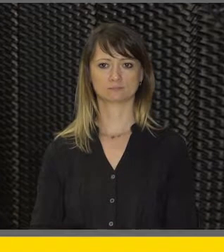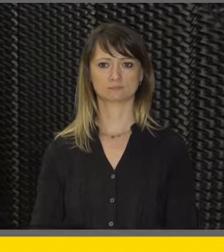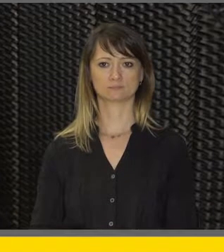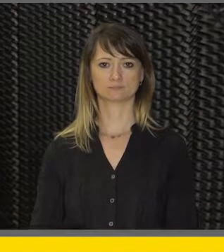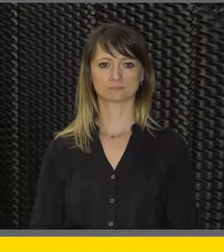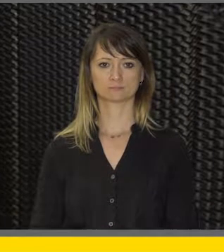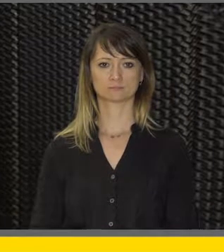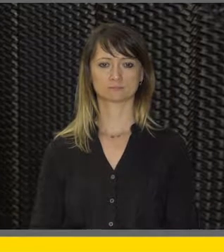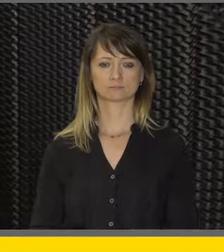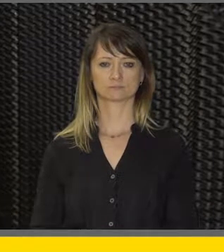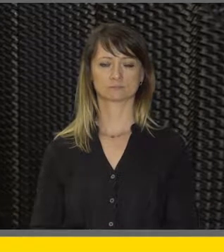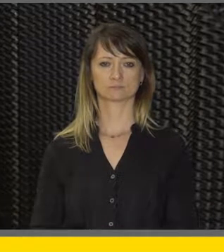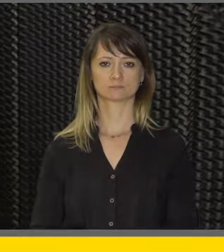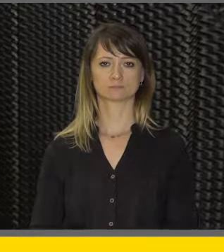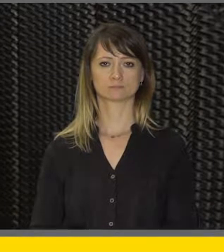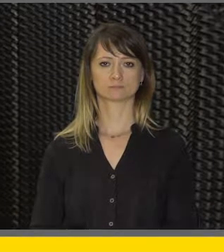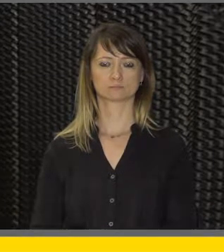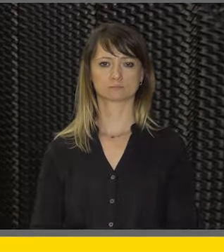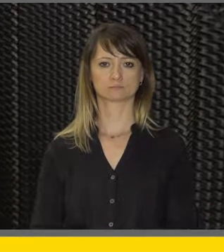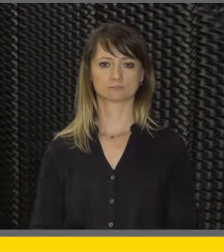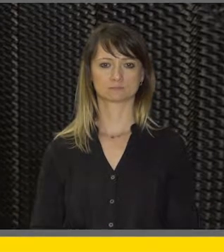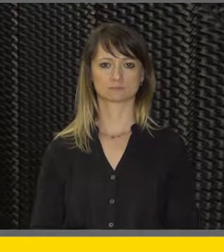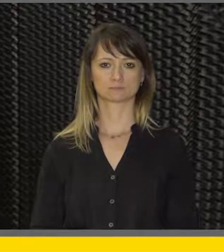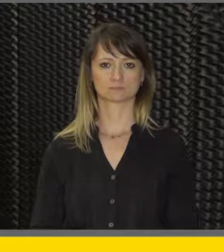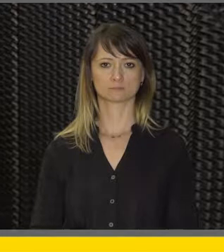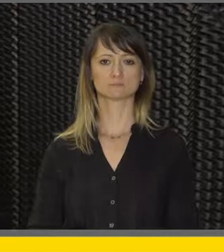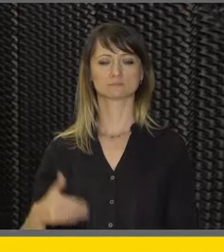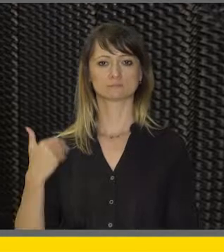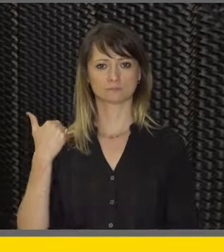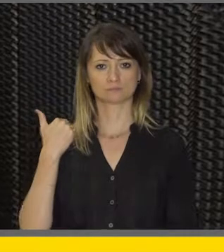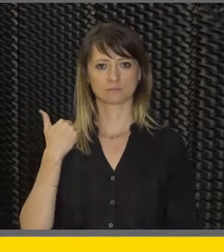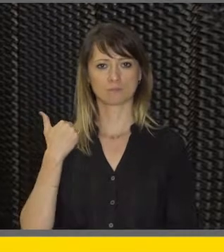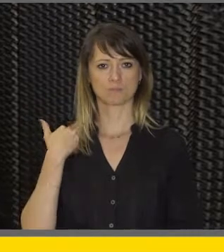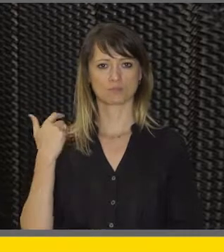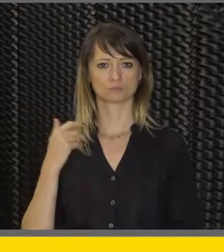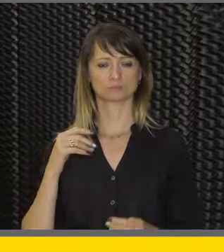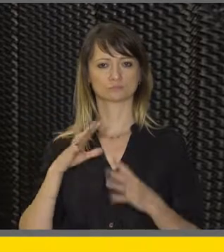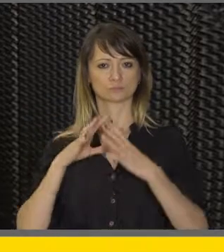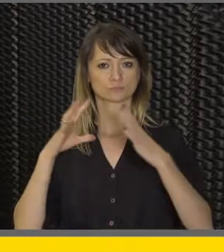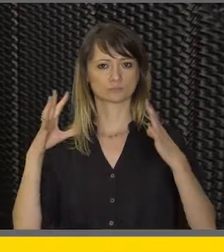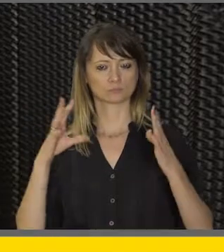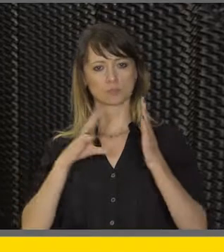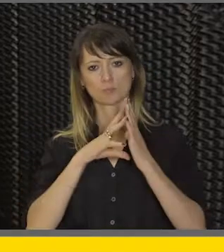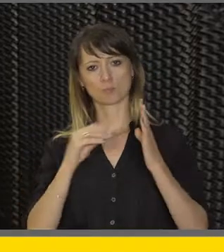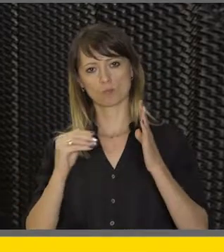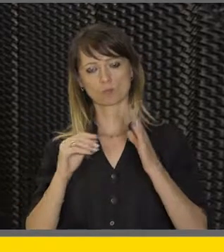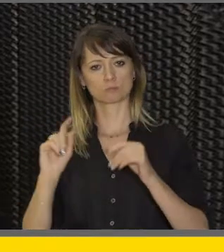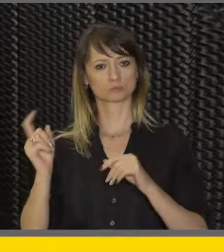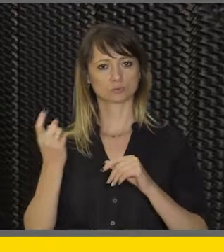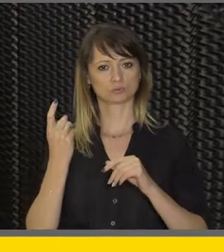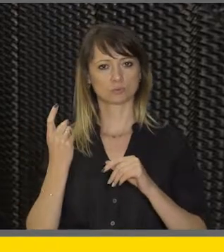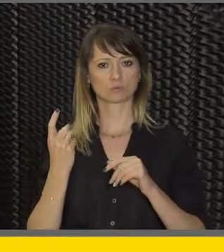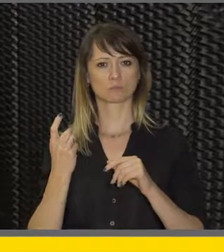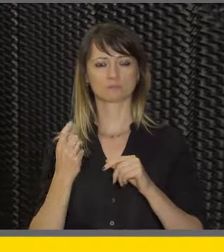jest mój model ulubiony. Proszę Państwa, był taki ogromny model przywołany, który pokazuje naprawdę